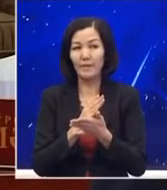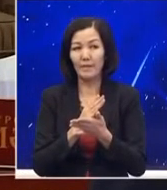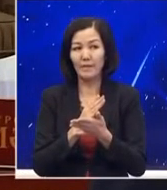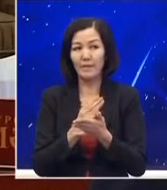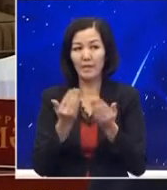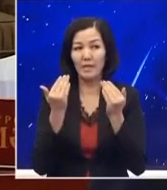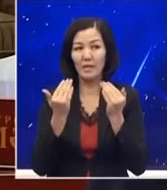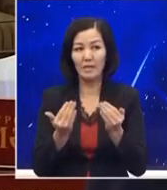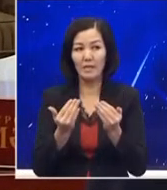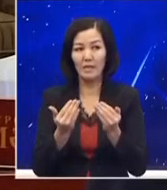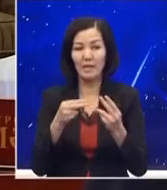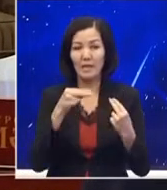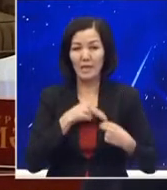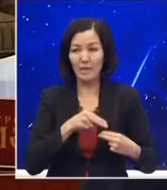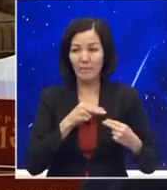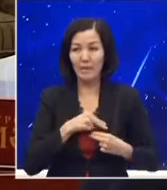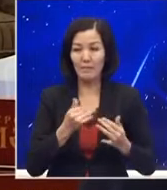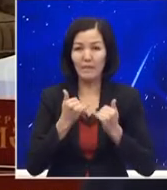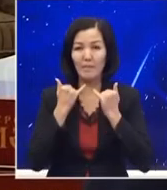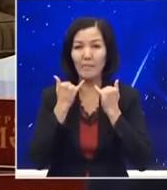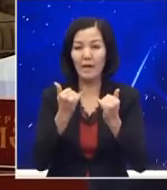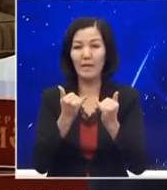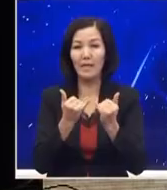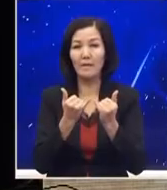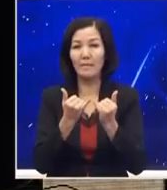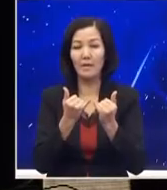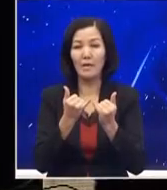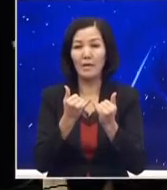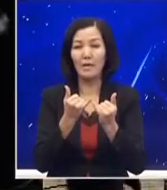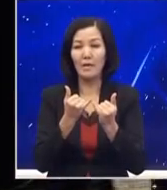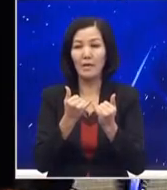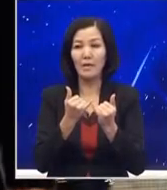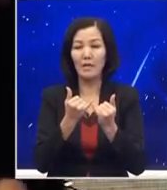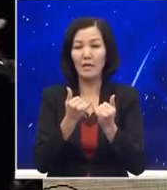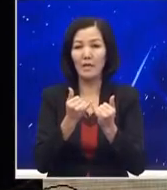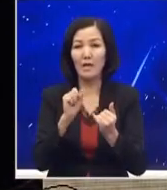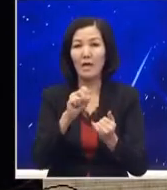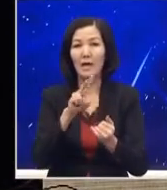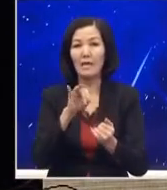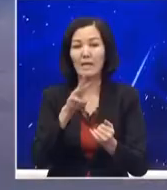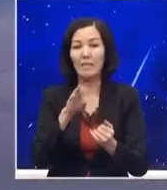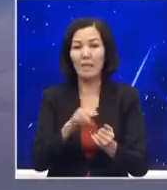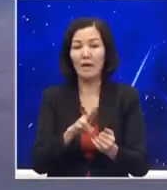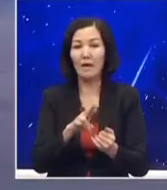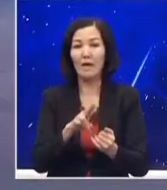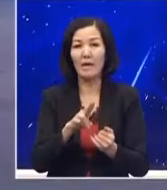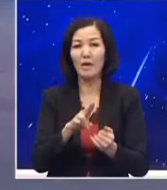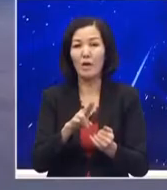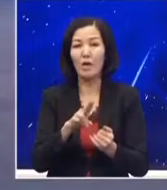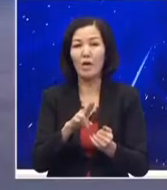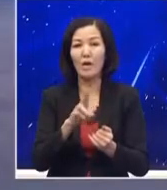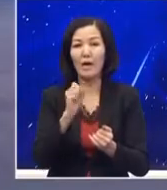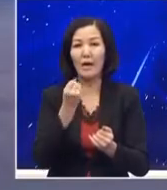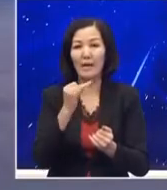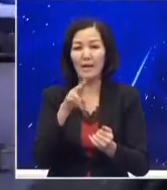енді еңбегімізді бағалап жатқанына мыңда бір рахмет. Әлима Көппаева, Ақшабай Керімбеков, Қойымжан Омаров, Айдар